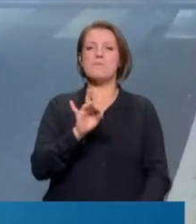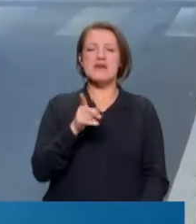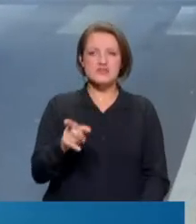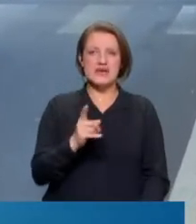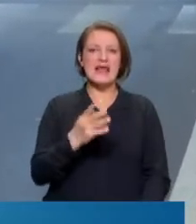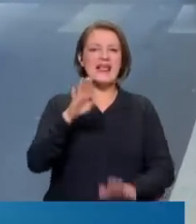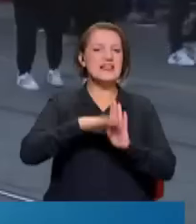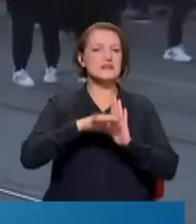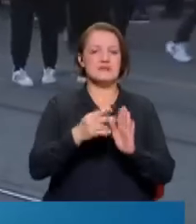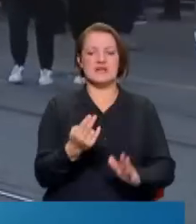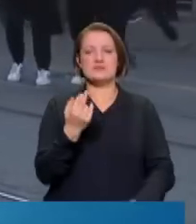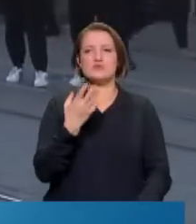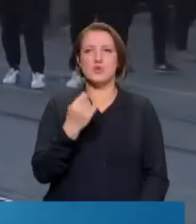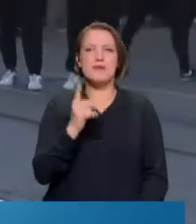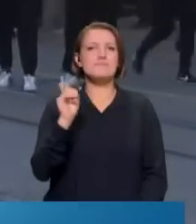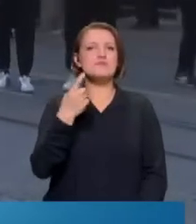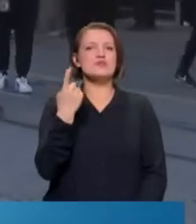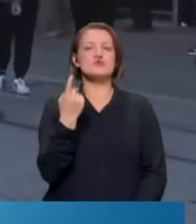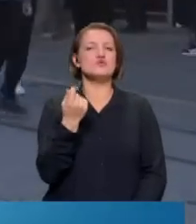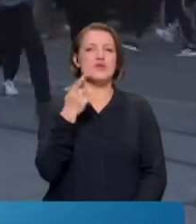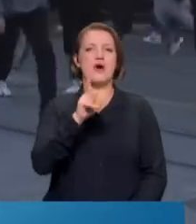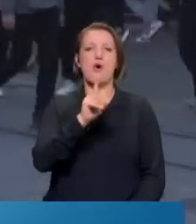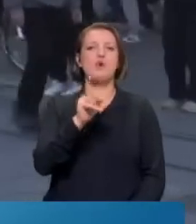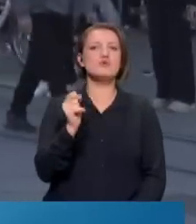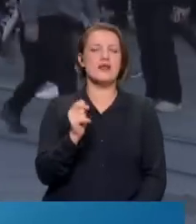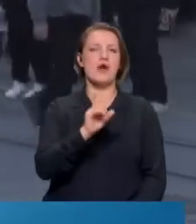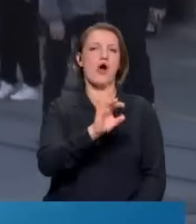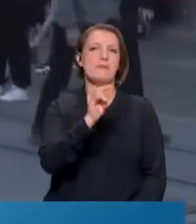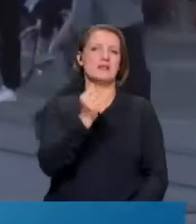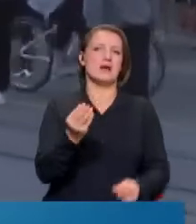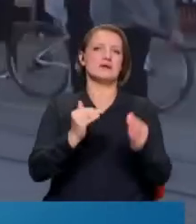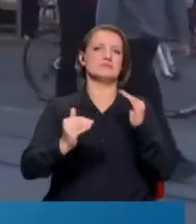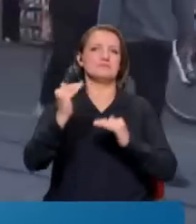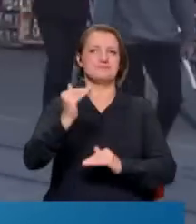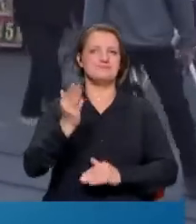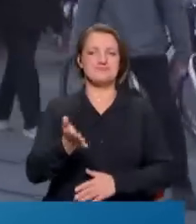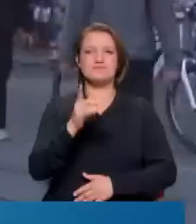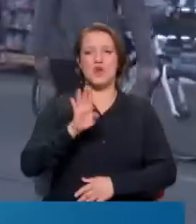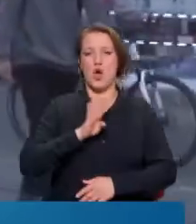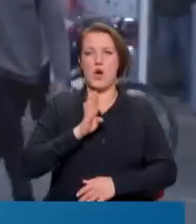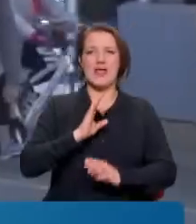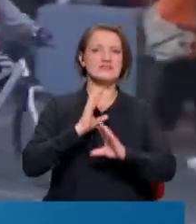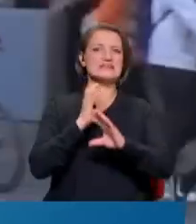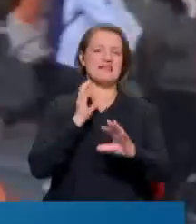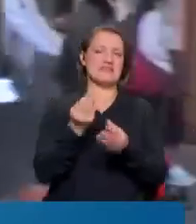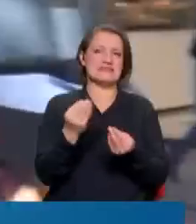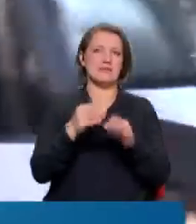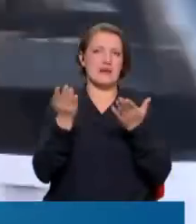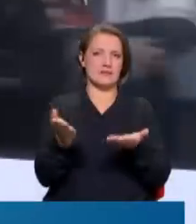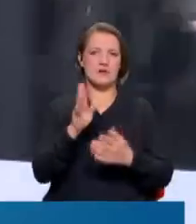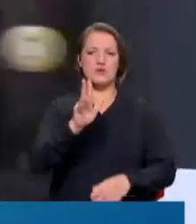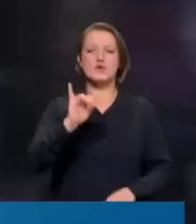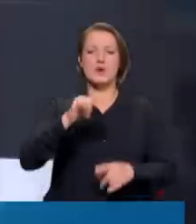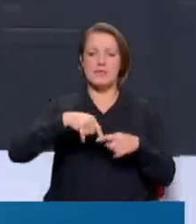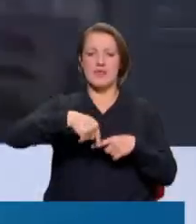7,5 lir oldu dolmuş ve minibüs ücretleri de 13 liradan 15 liraya yükseltildi öğrenci servisleri de